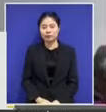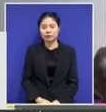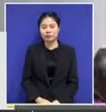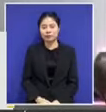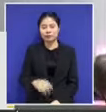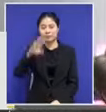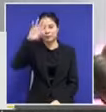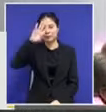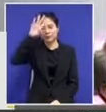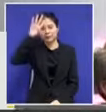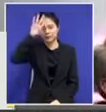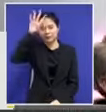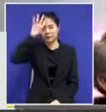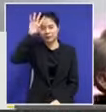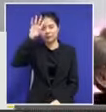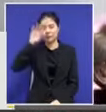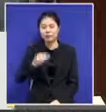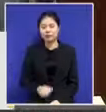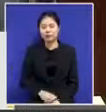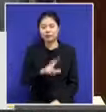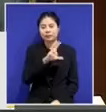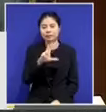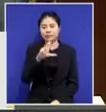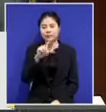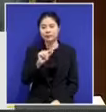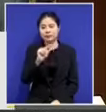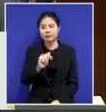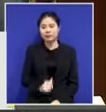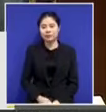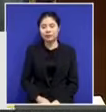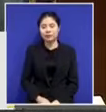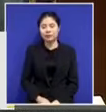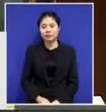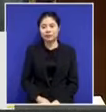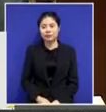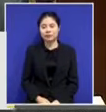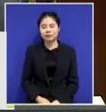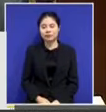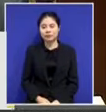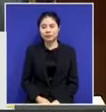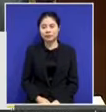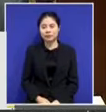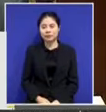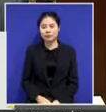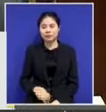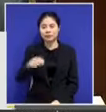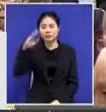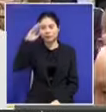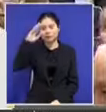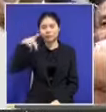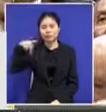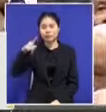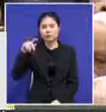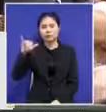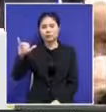จึงรุ่งเรืองกิจครับ 320นายประเสริฐปิ่นปฐมรัตน ์ พลเอกประยุทธ์จันทร์โอชาครับ